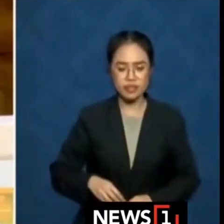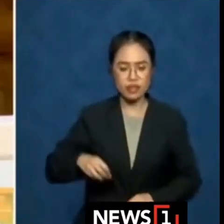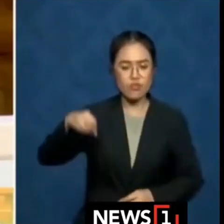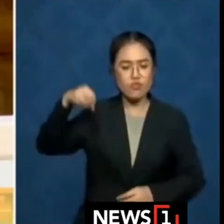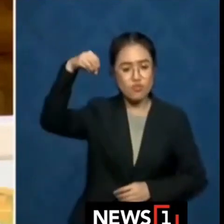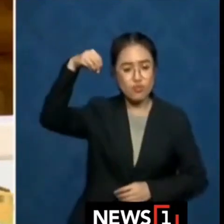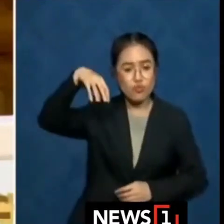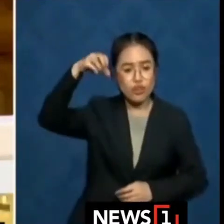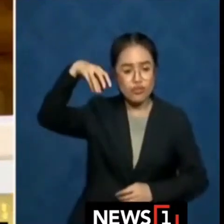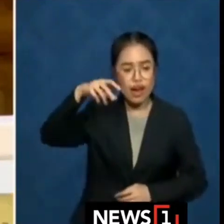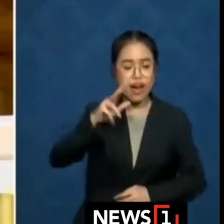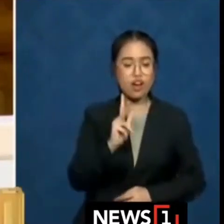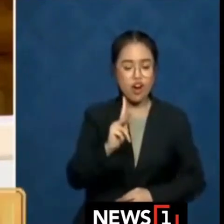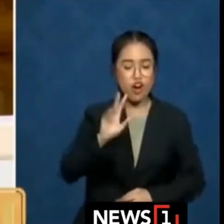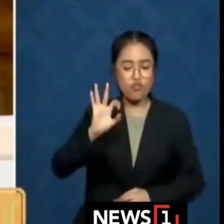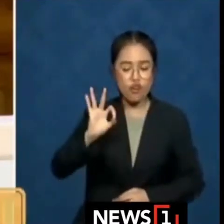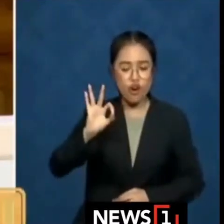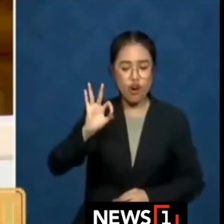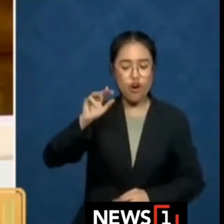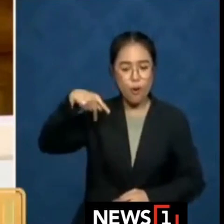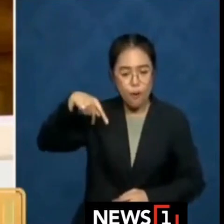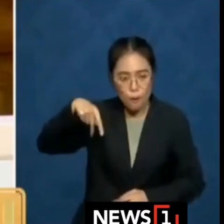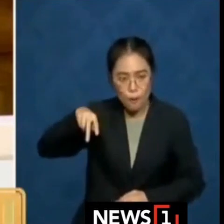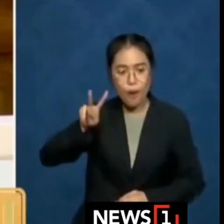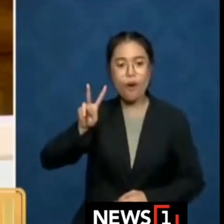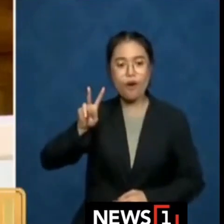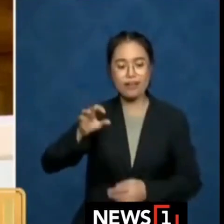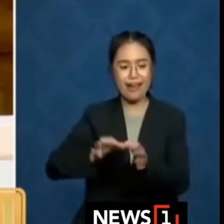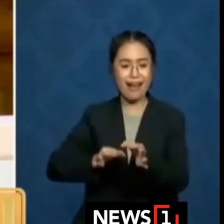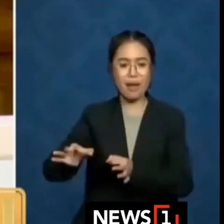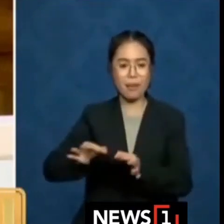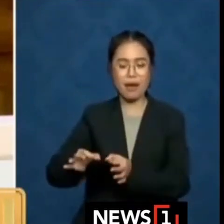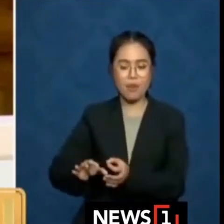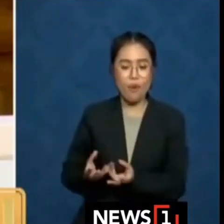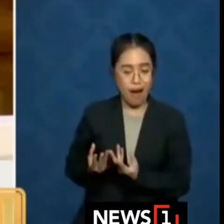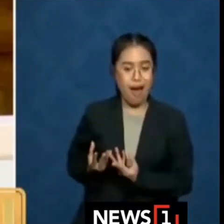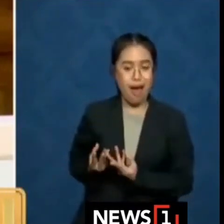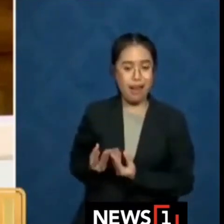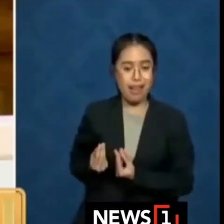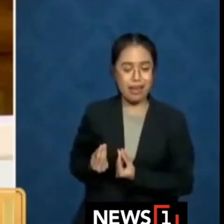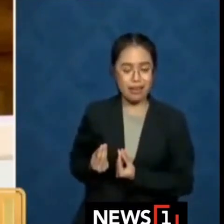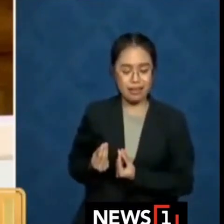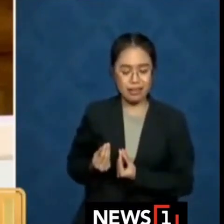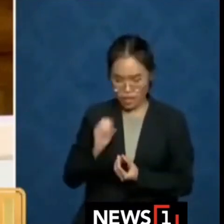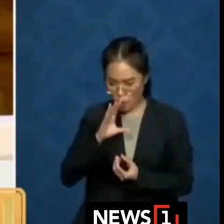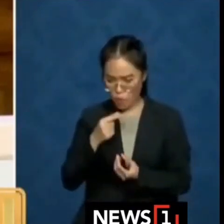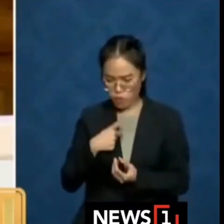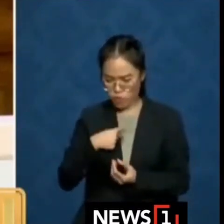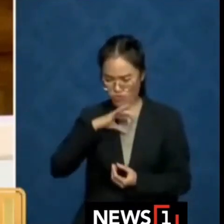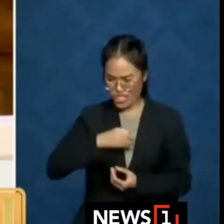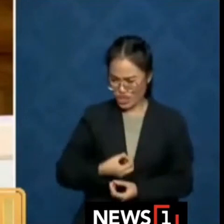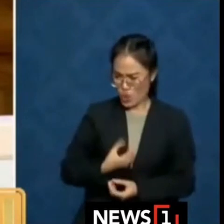ฝ่ายผลิตที่ผมคิดว่าผมต้องขออนุญาตใช้เวลาตรงนี้ชี้แจงเพราะว่าตัวเลขที่ท่านชี้แจงไปผมฟังผมก็ตก